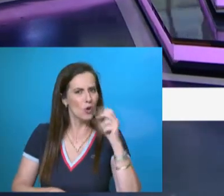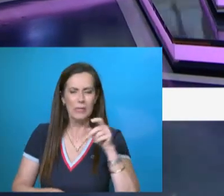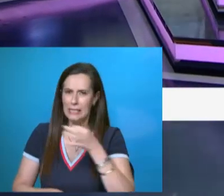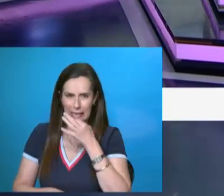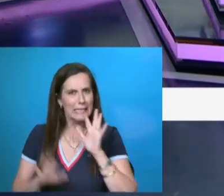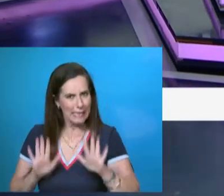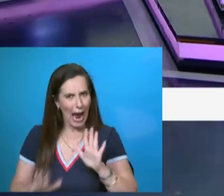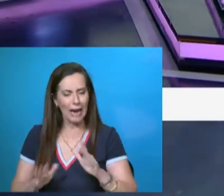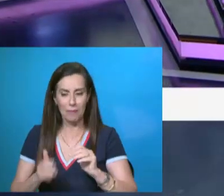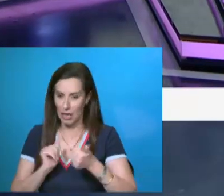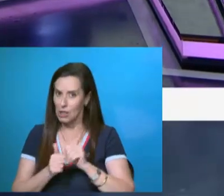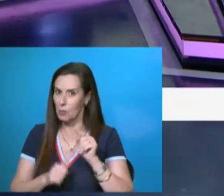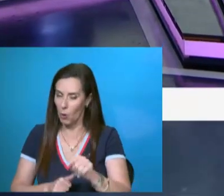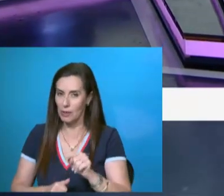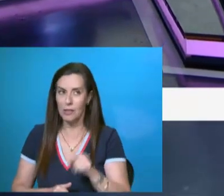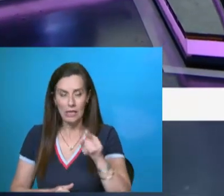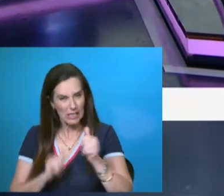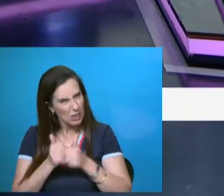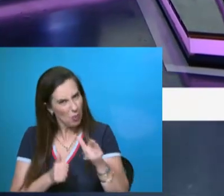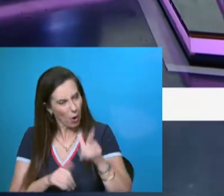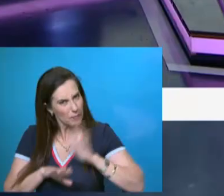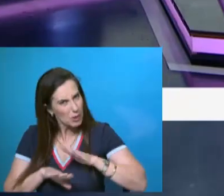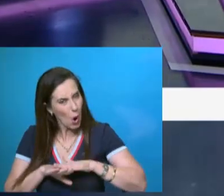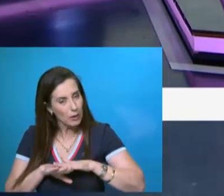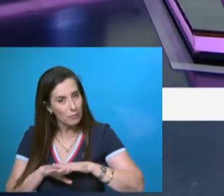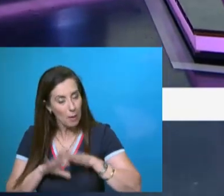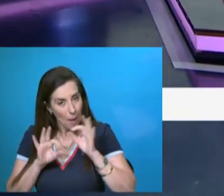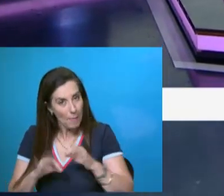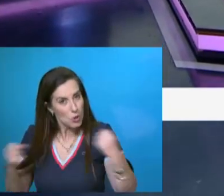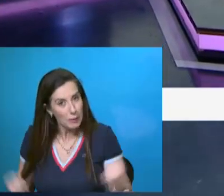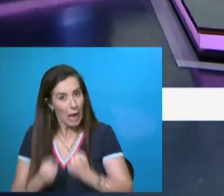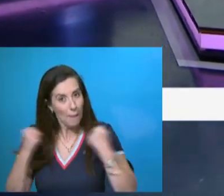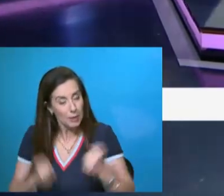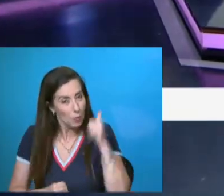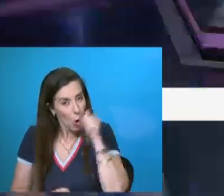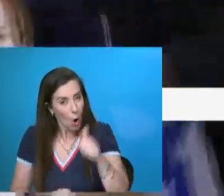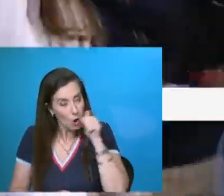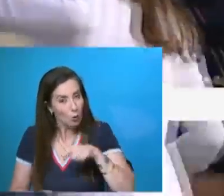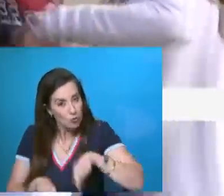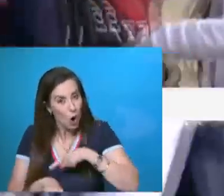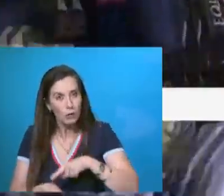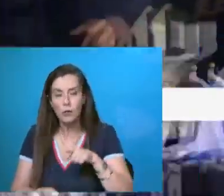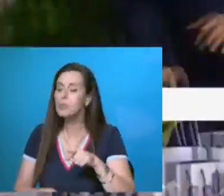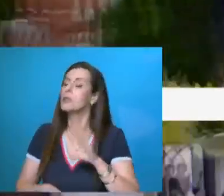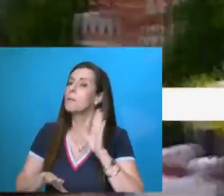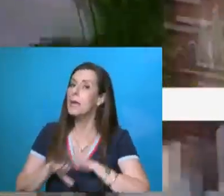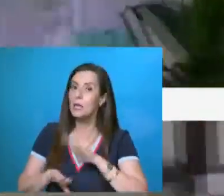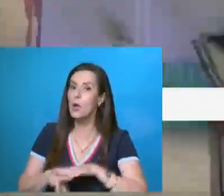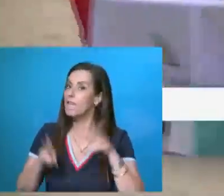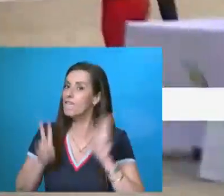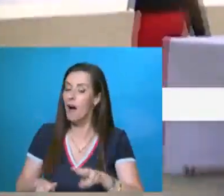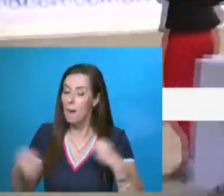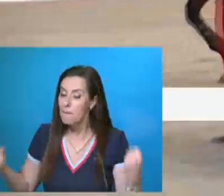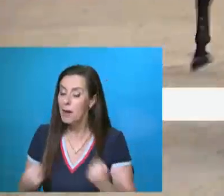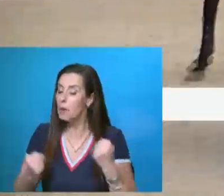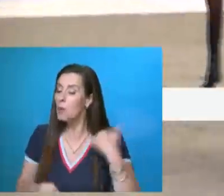לספורט הרכיבה. זה ספורט מקצועני, כלומר, הם מתאמנים מדי יום, שעות? ספורט מקצועני לגמרי, מתאמנים ללא מנוחה,